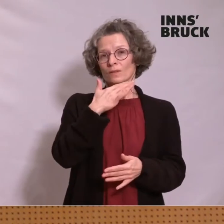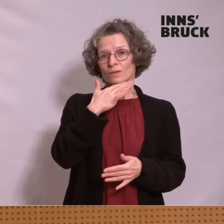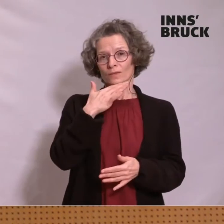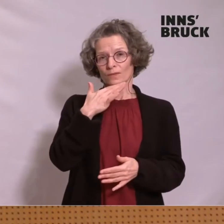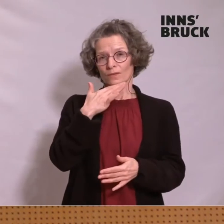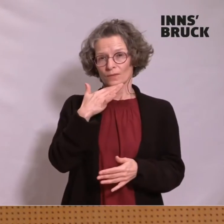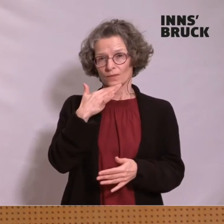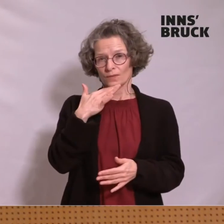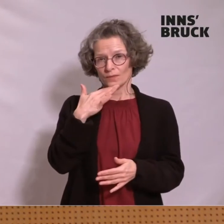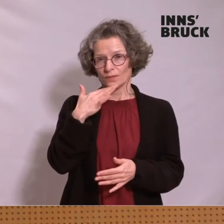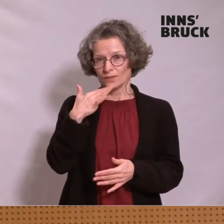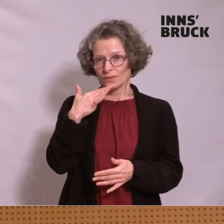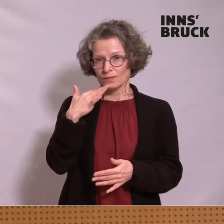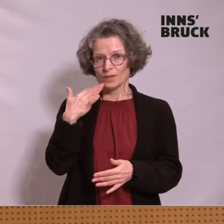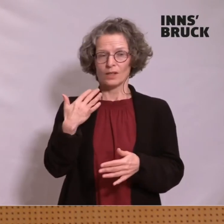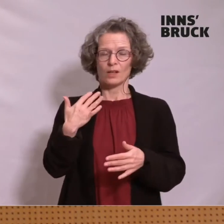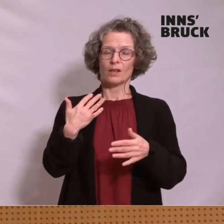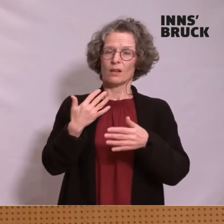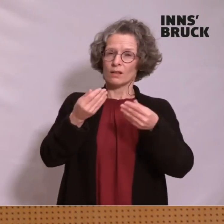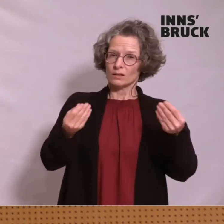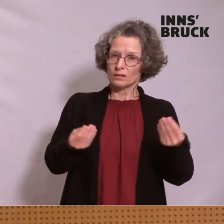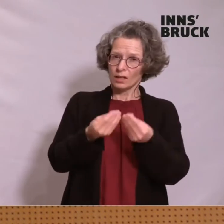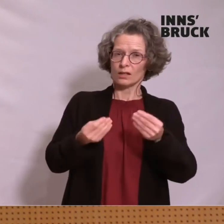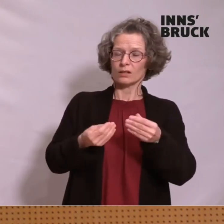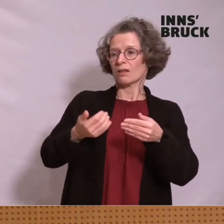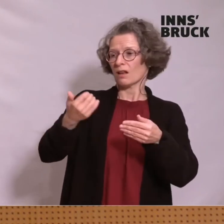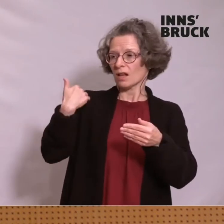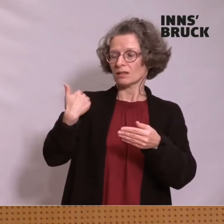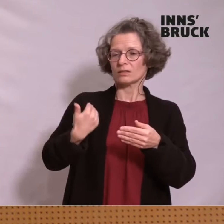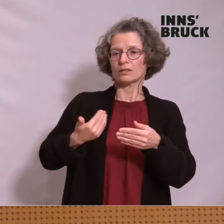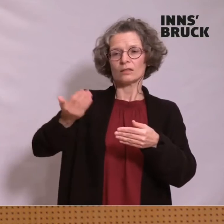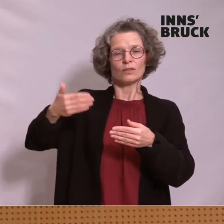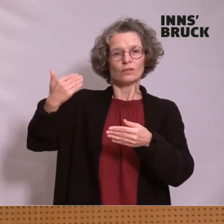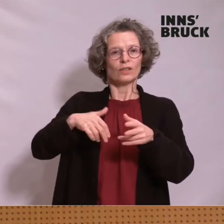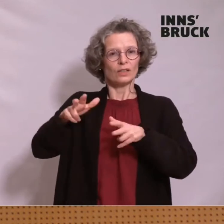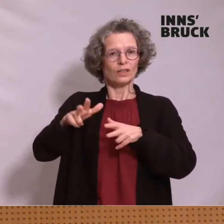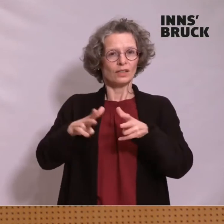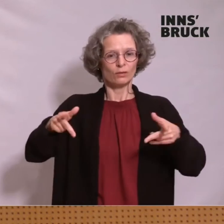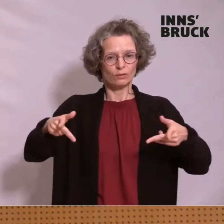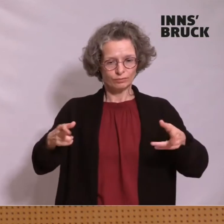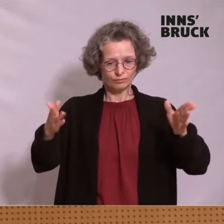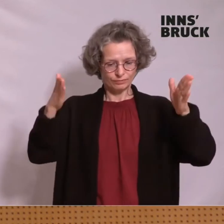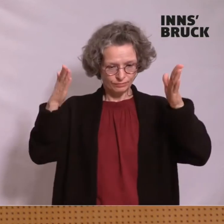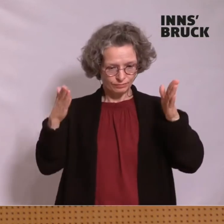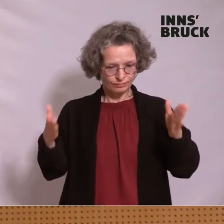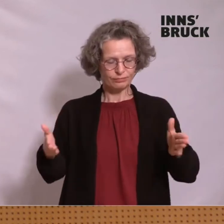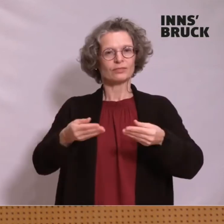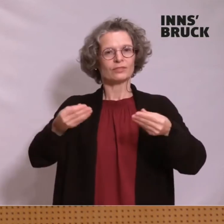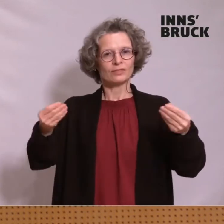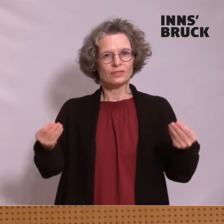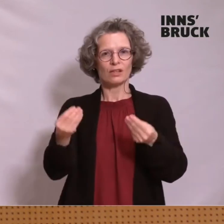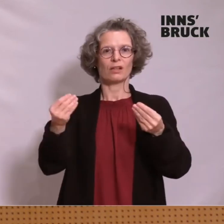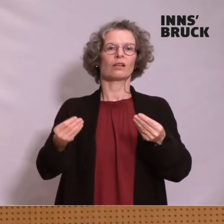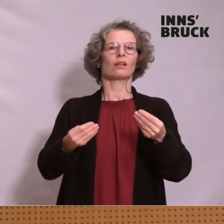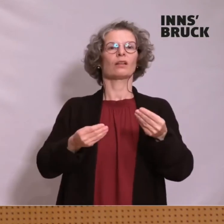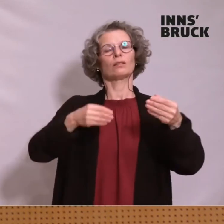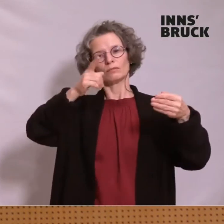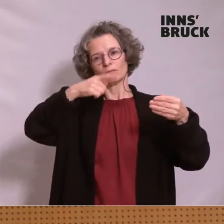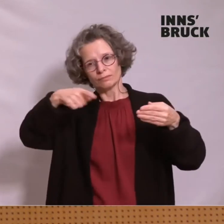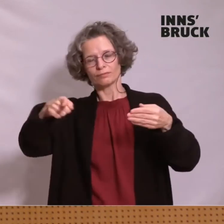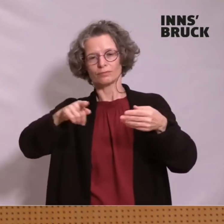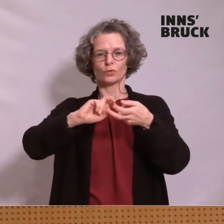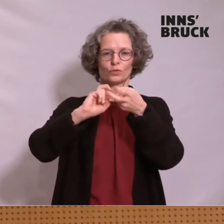vorgehenden Regierungsperiode geschaffenen Werte, teilweise aus vorangegangenen Regierungsperioden